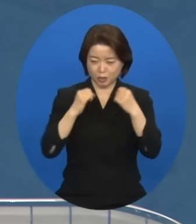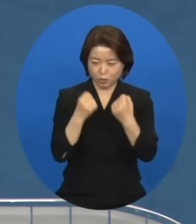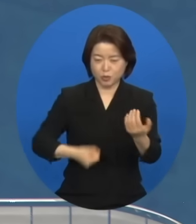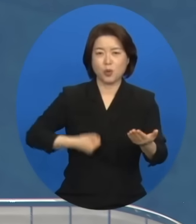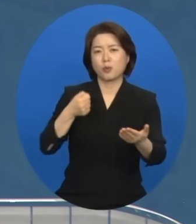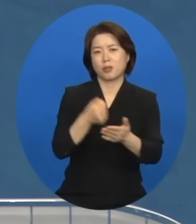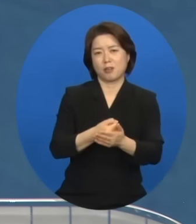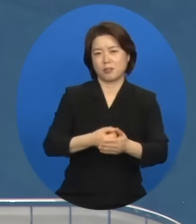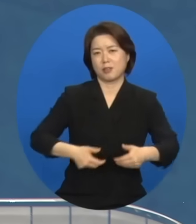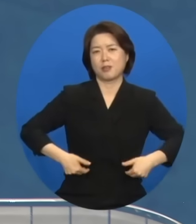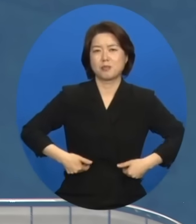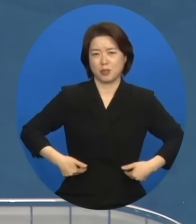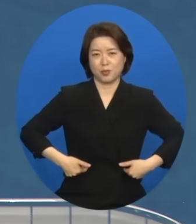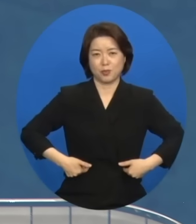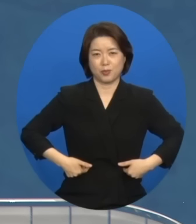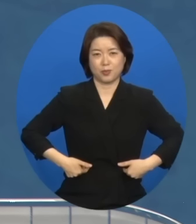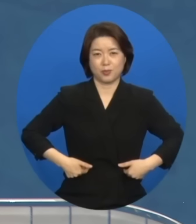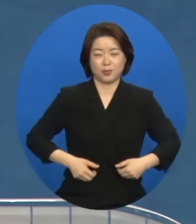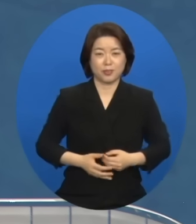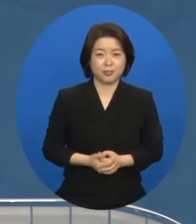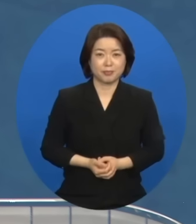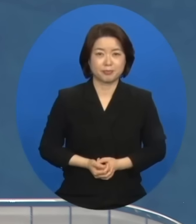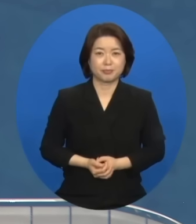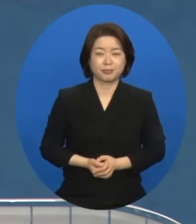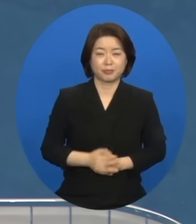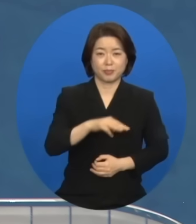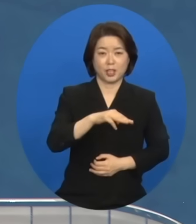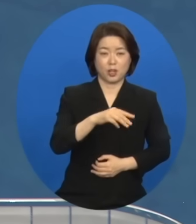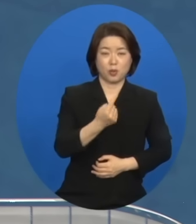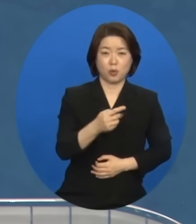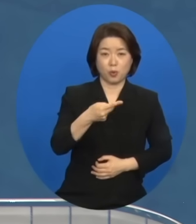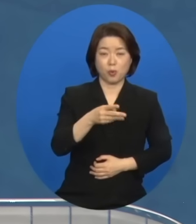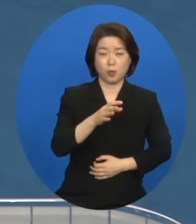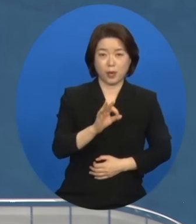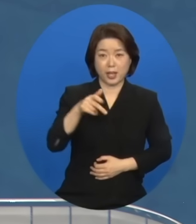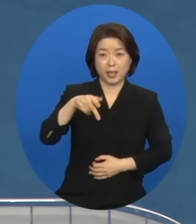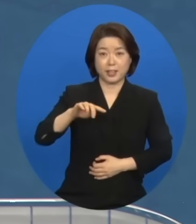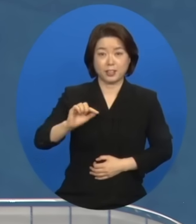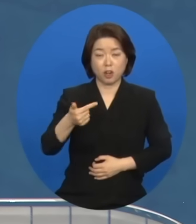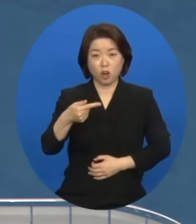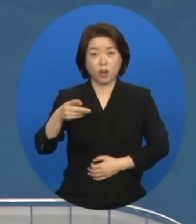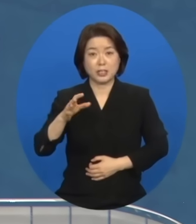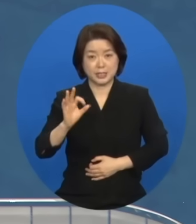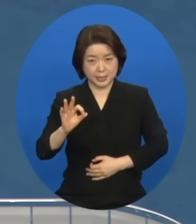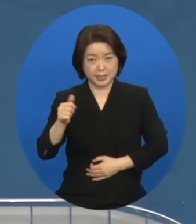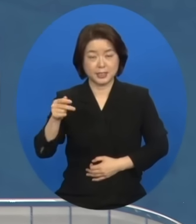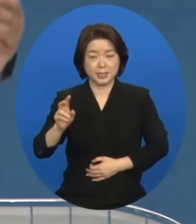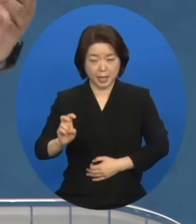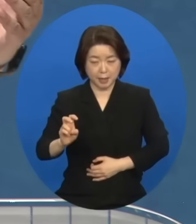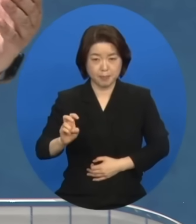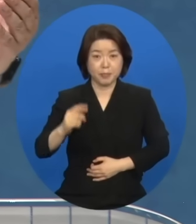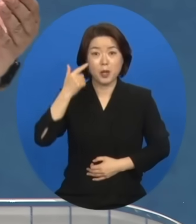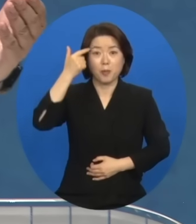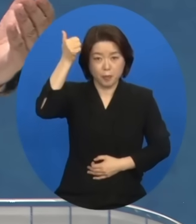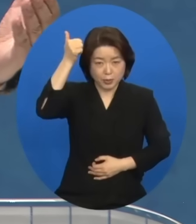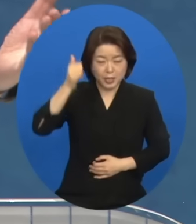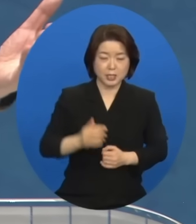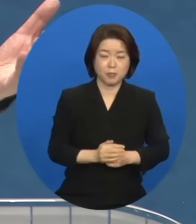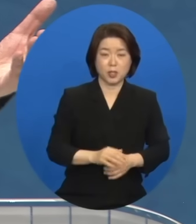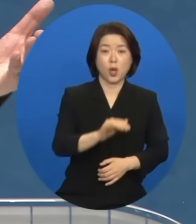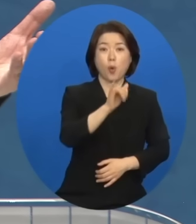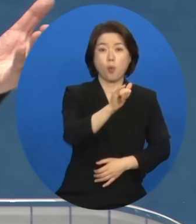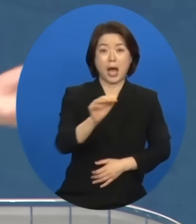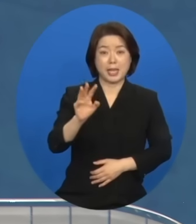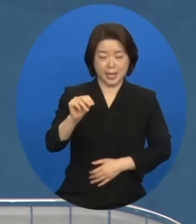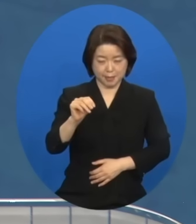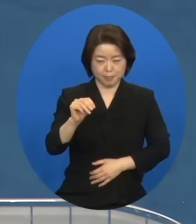결단이 필요합니다. 로렌 커닝엄 목사님이 YM이라고 하는 세계적인 우리